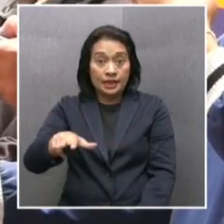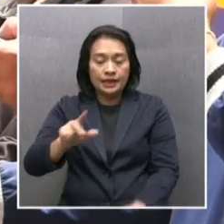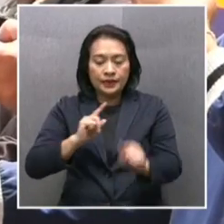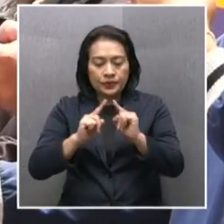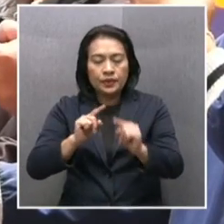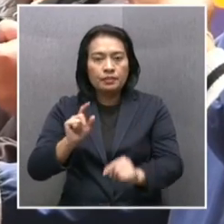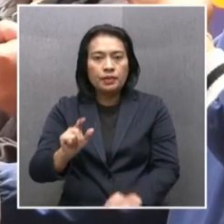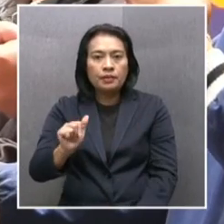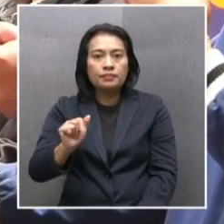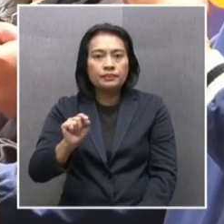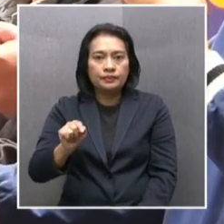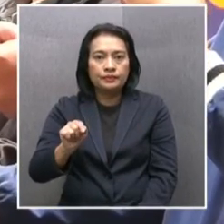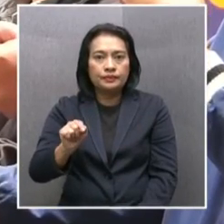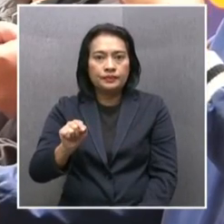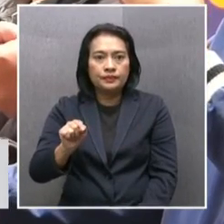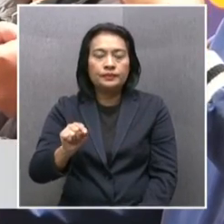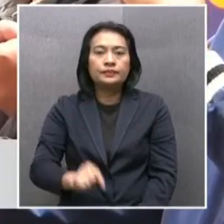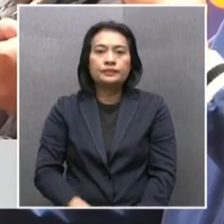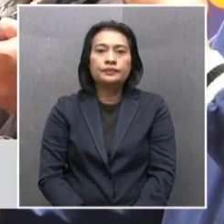รรคหลักนะครับ